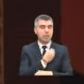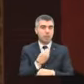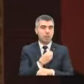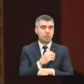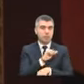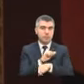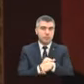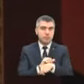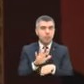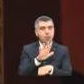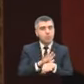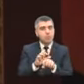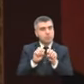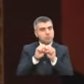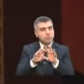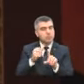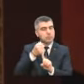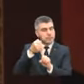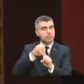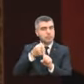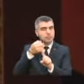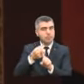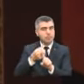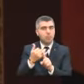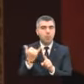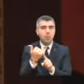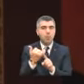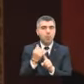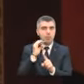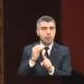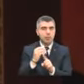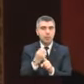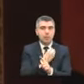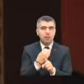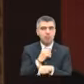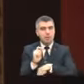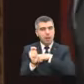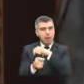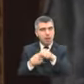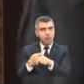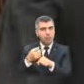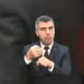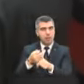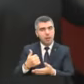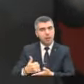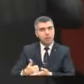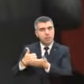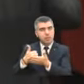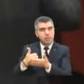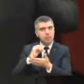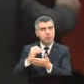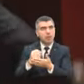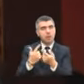الاجتماعية مجهودات كبيرة في هذا الإطار، وفي إطار تنزيل المخطط الوطني لتنمية الصحة بالوسط القروي، خاصة في الشق المتعلق بسد